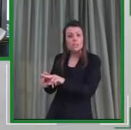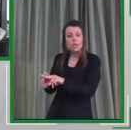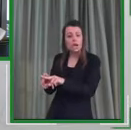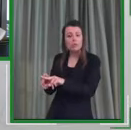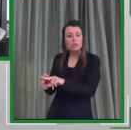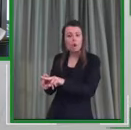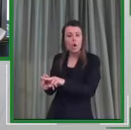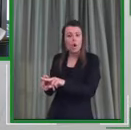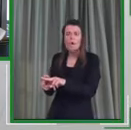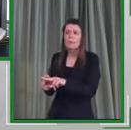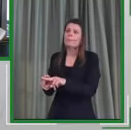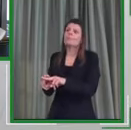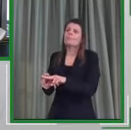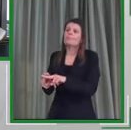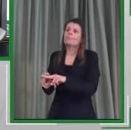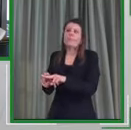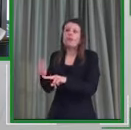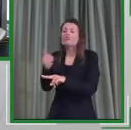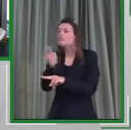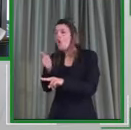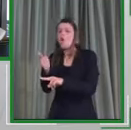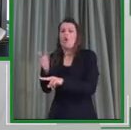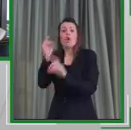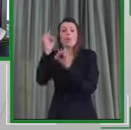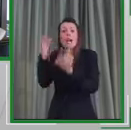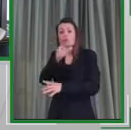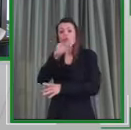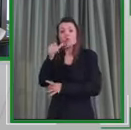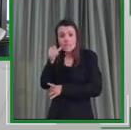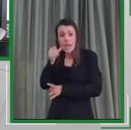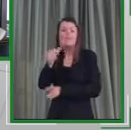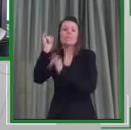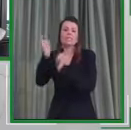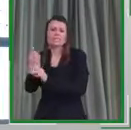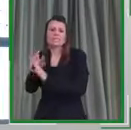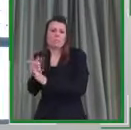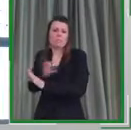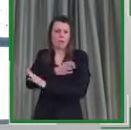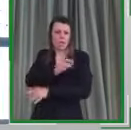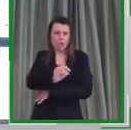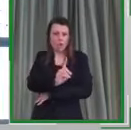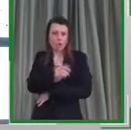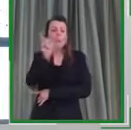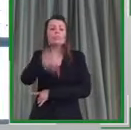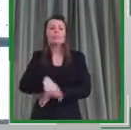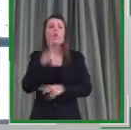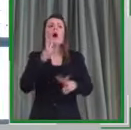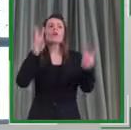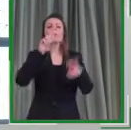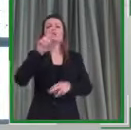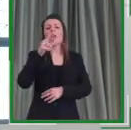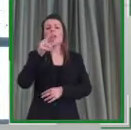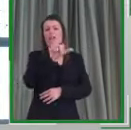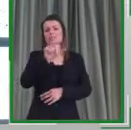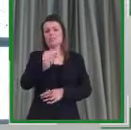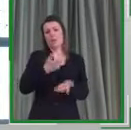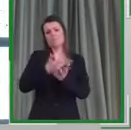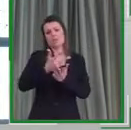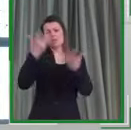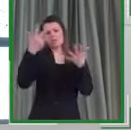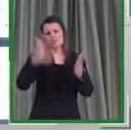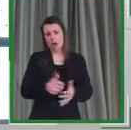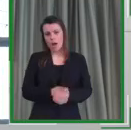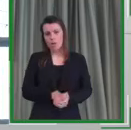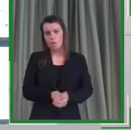momento appropriato e anche già toccato il tema delle rsa e di quale politica